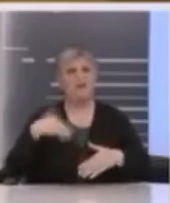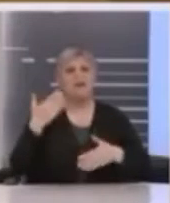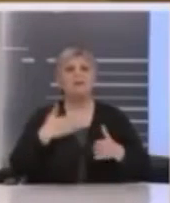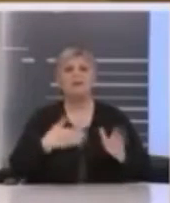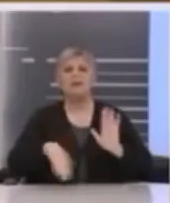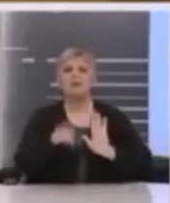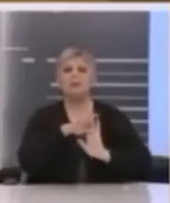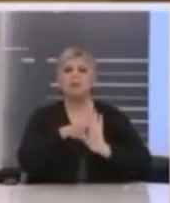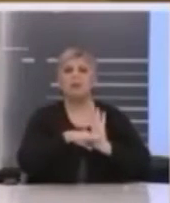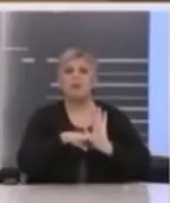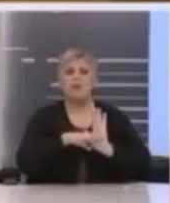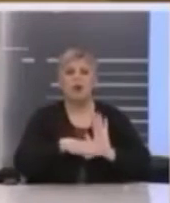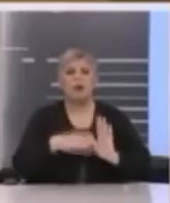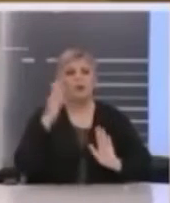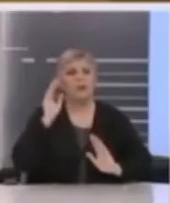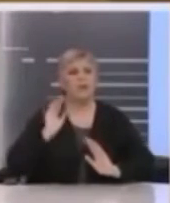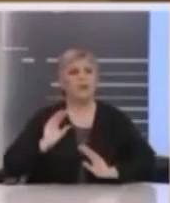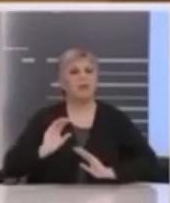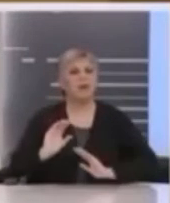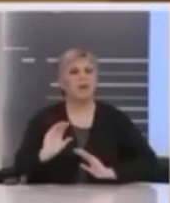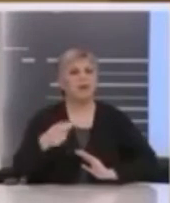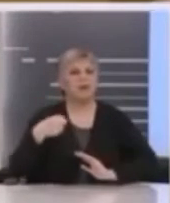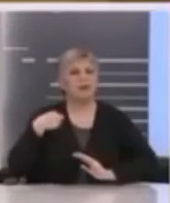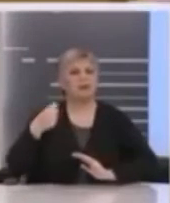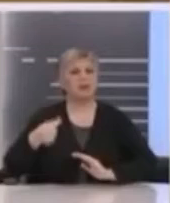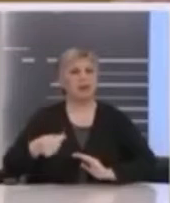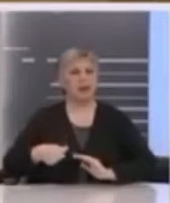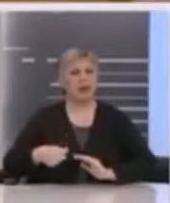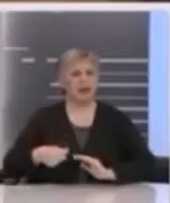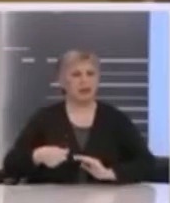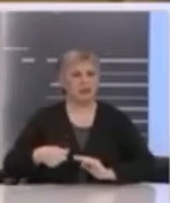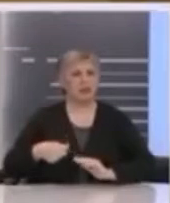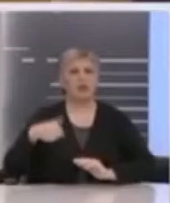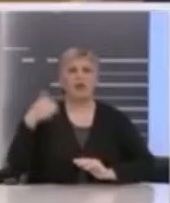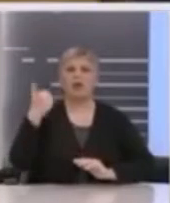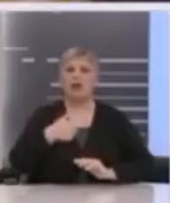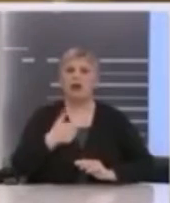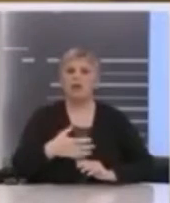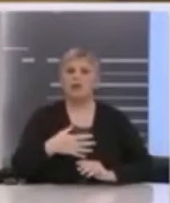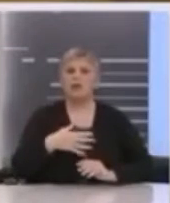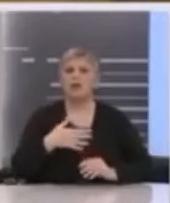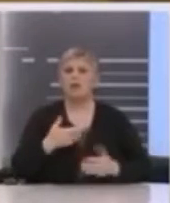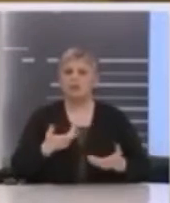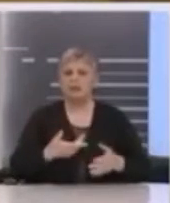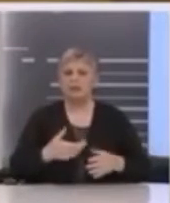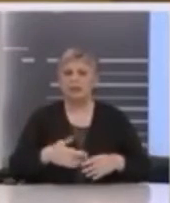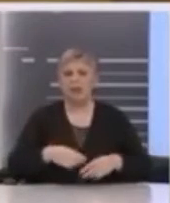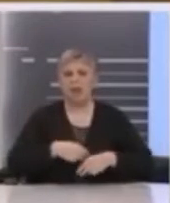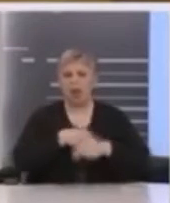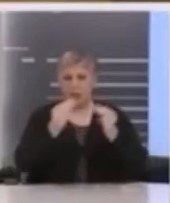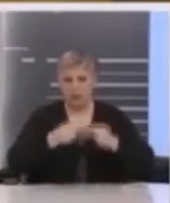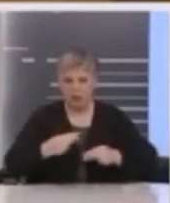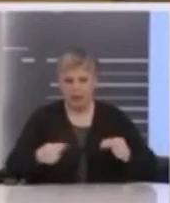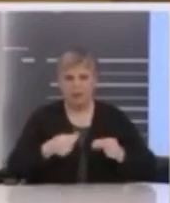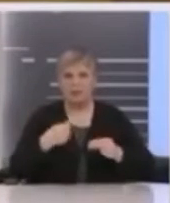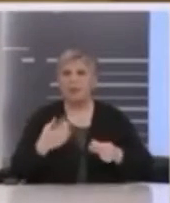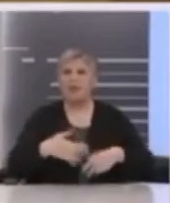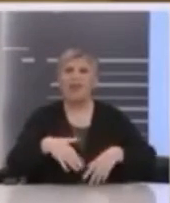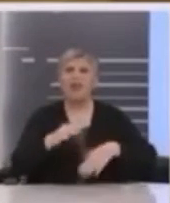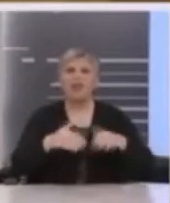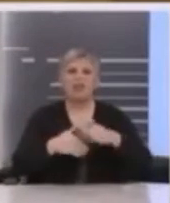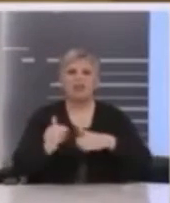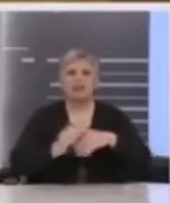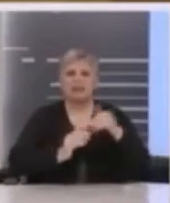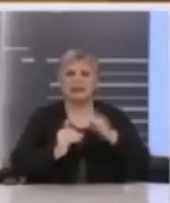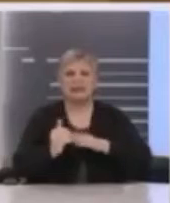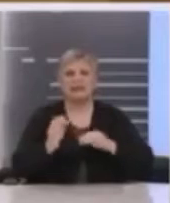προγράμματος δημοσίων επενδύσεων και λόγω της περικοπής αυτής δεν γίνονται και αντιπλημμυρικά έργα για να γίνω κάπως επίκαιρος λόγω του